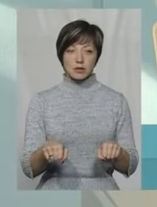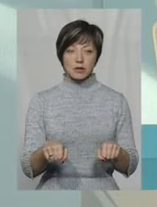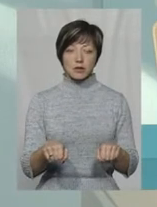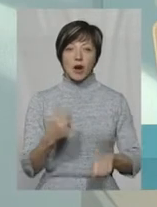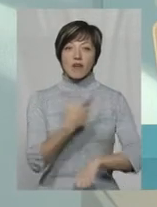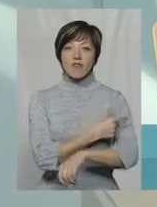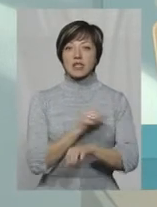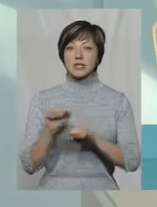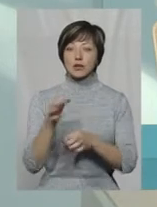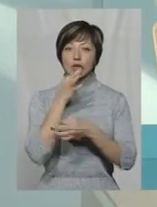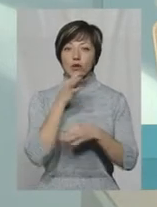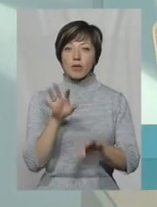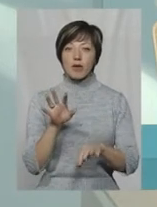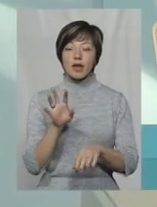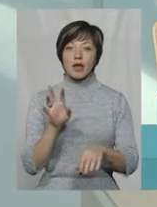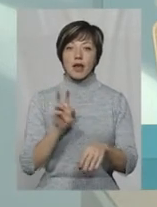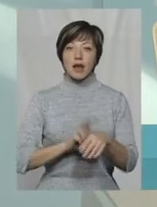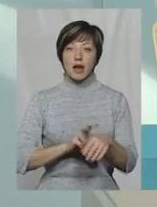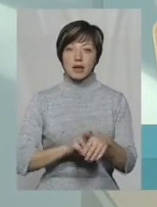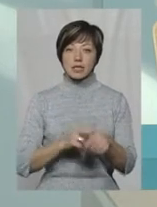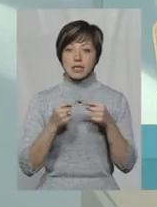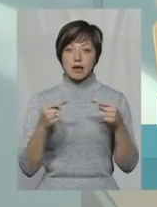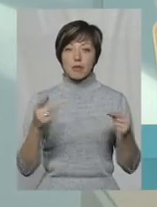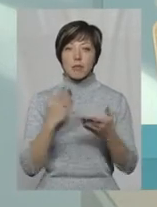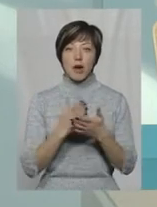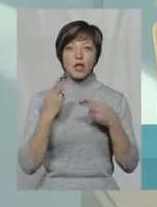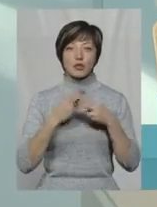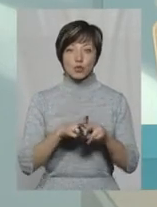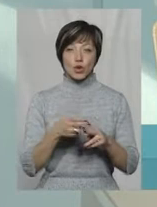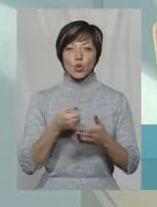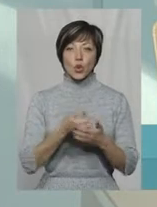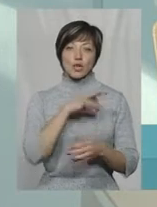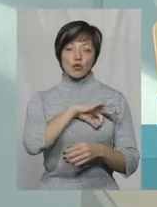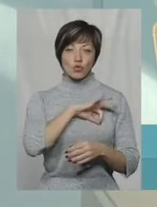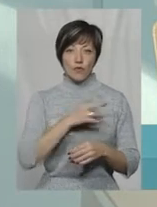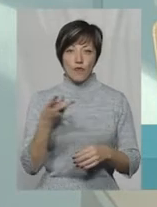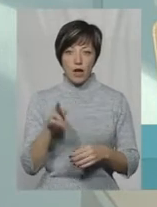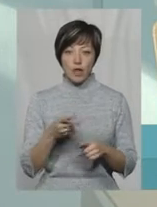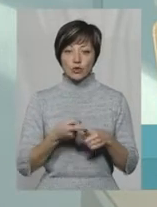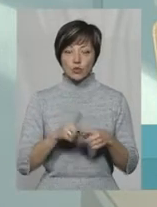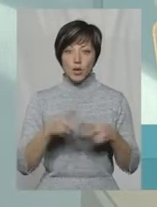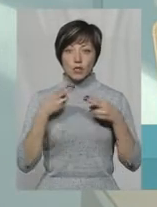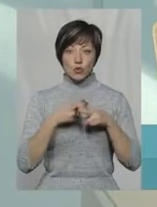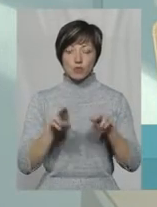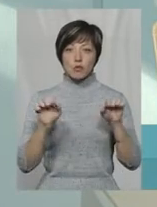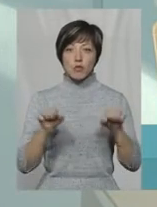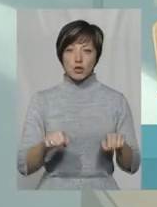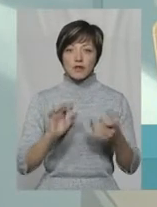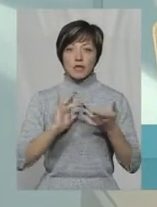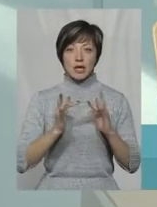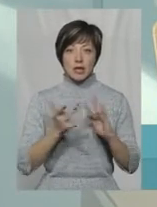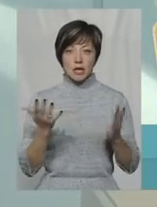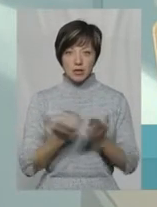Вакцина, як будь-який лікарський засіб, має інструкції до застосування. Тому цю інструкцію можна і в